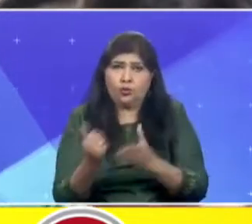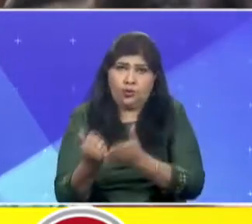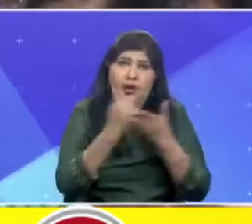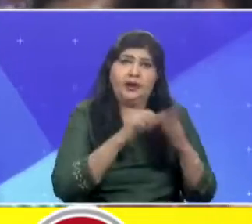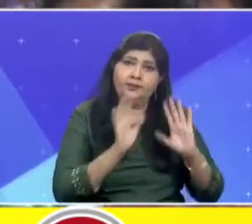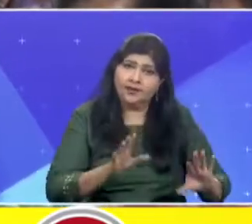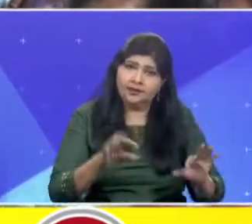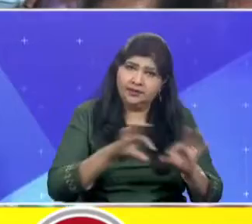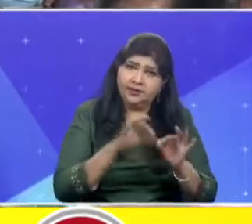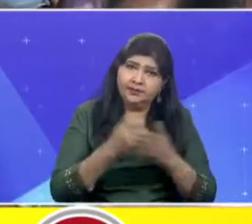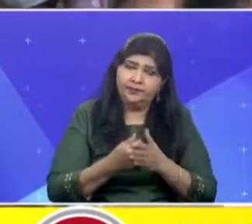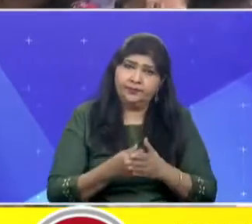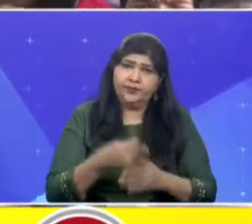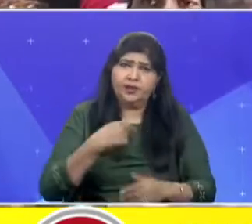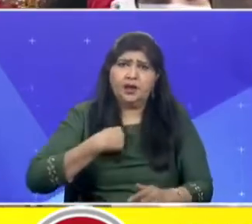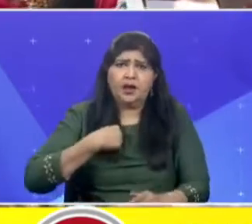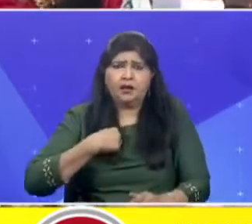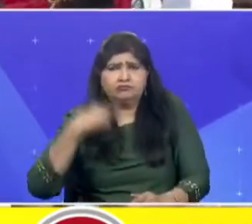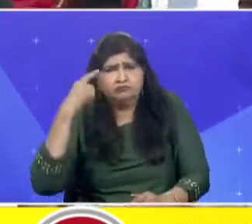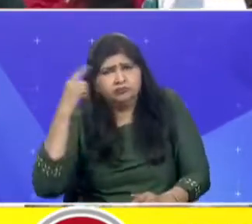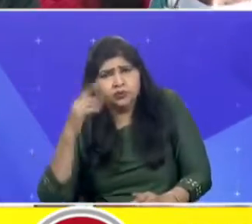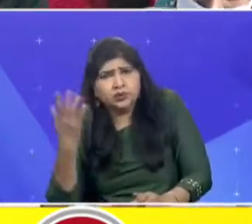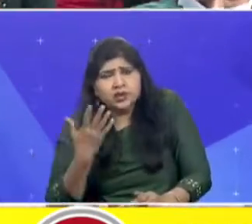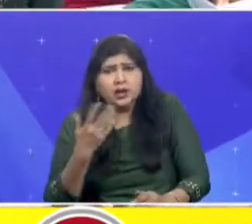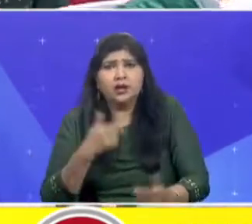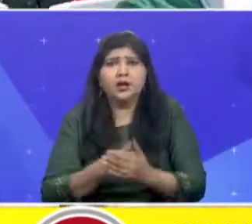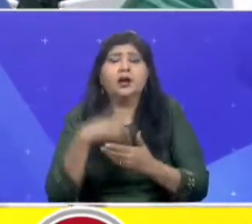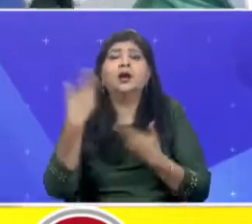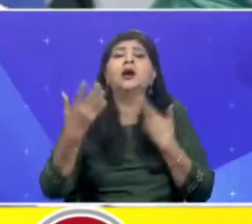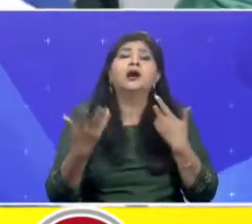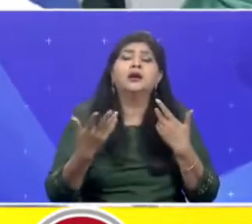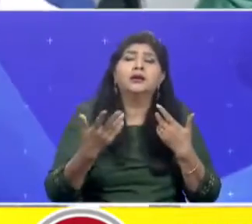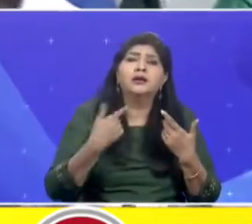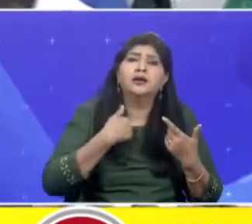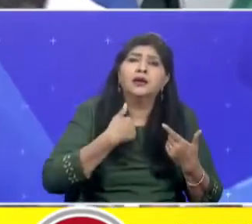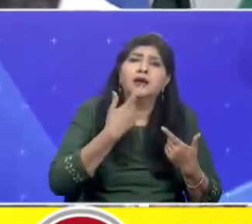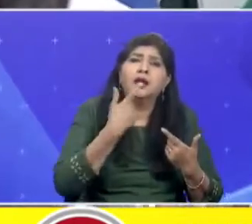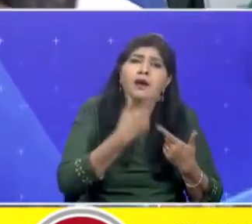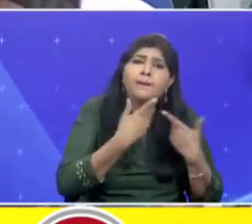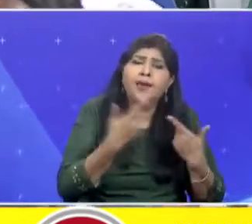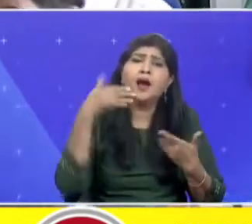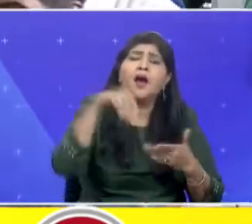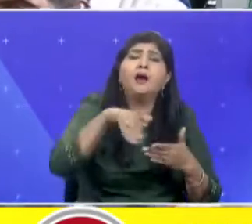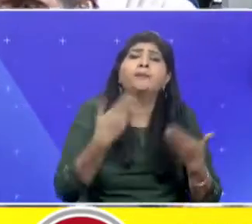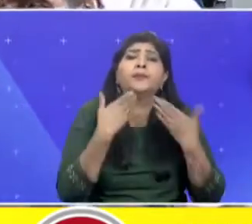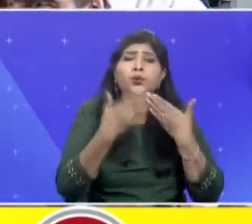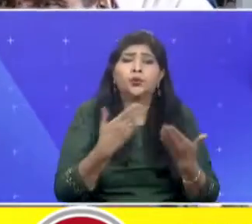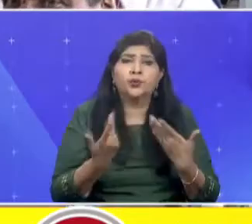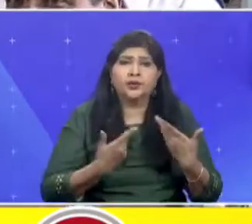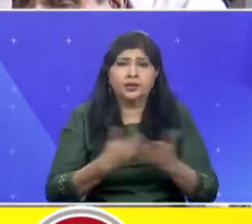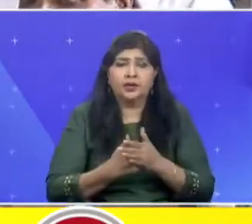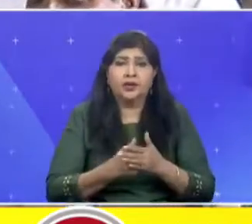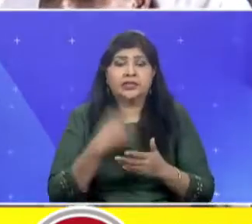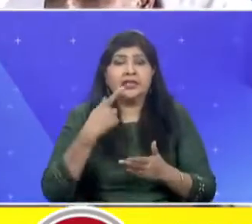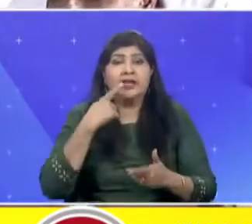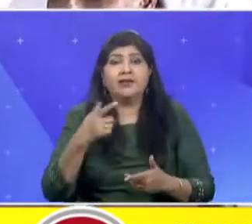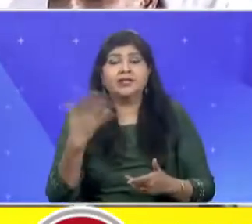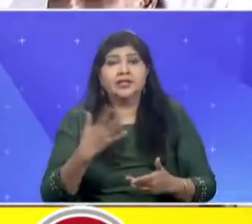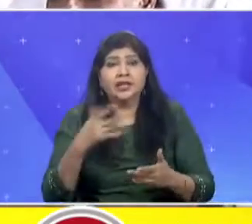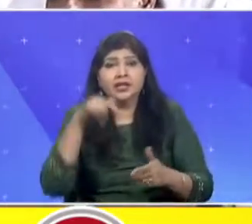है। आप सोच रहे होंगे कि ये बात मैं अभी आपसे क्यों कर रहा हूं? इसकी वजह